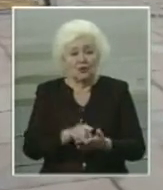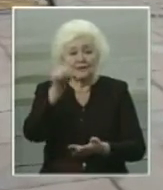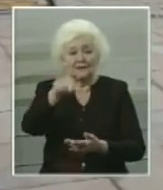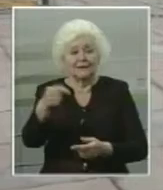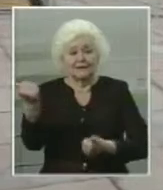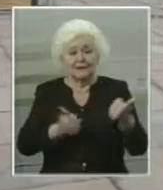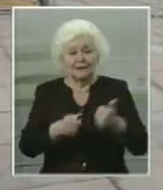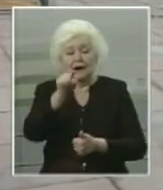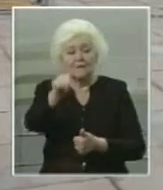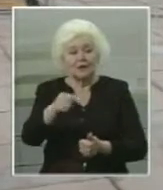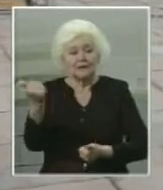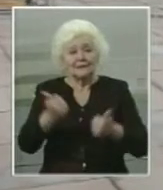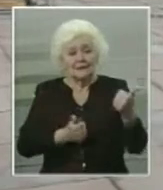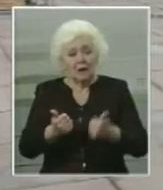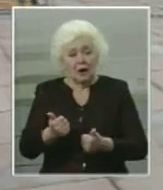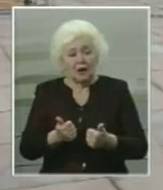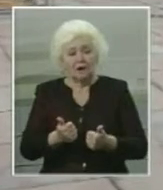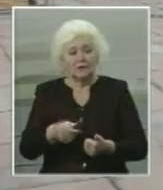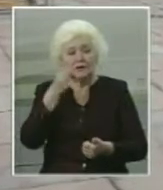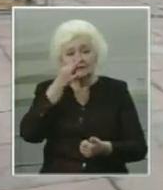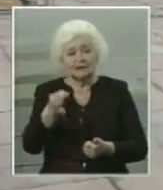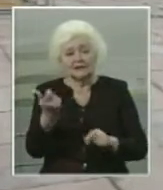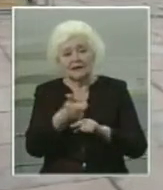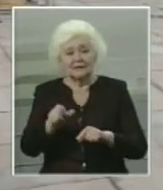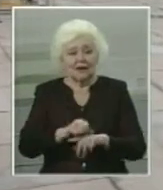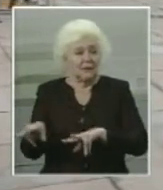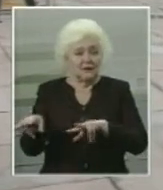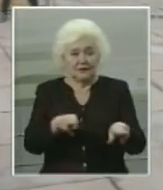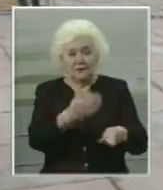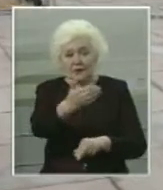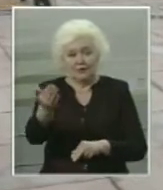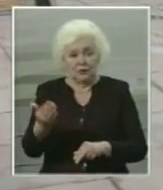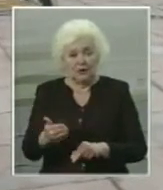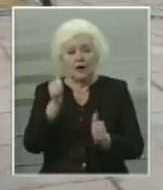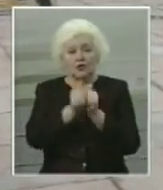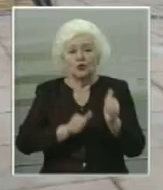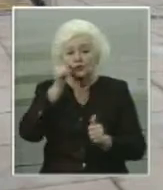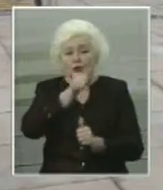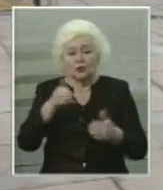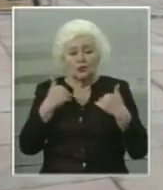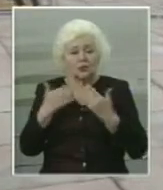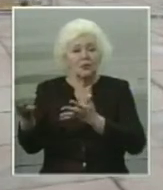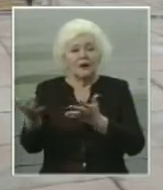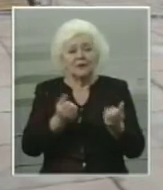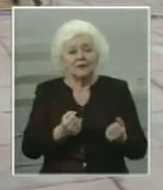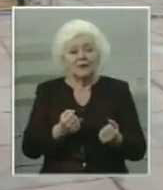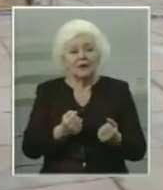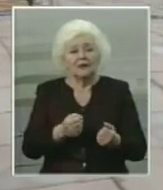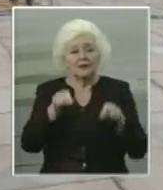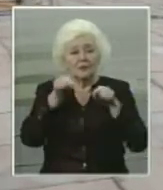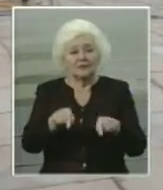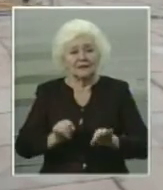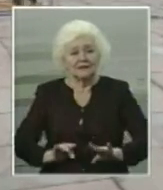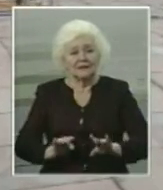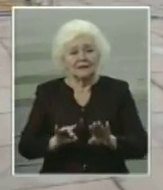змагань, де вони змагаються з такими самими, як і вони. Кожного року ми приймаємо участь у цих